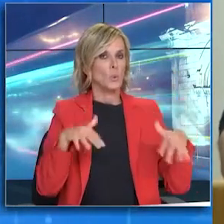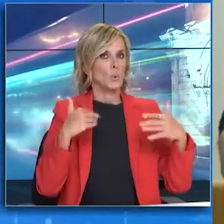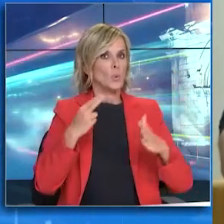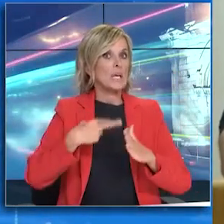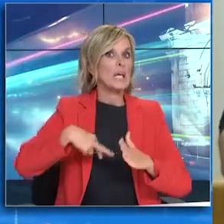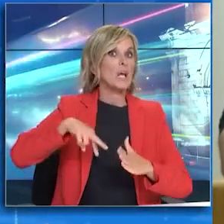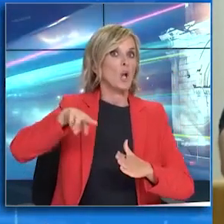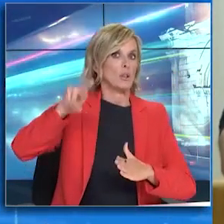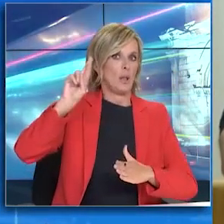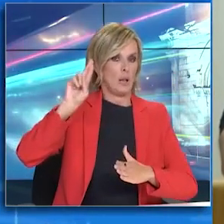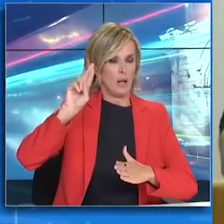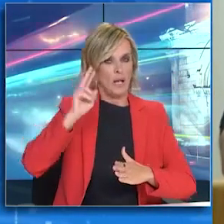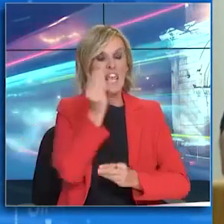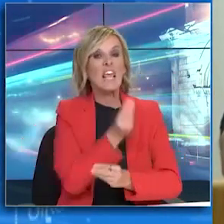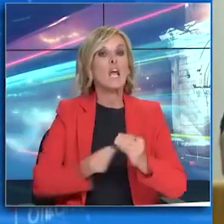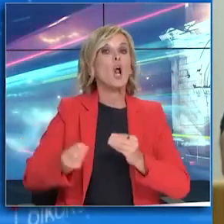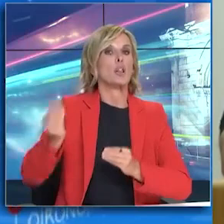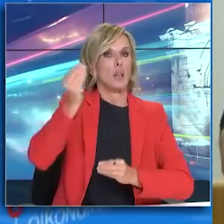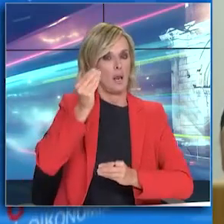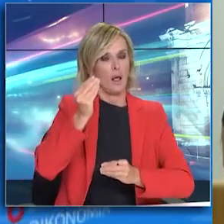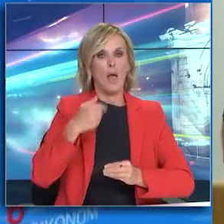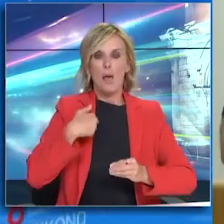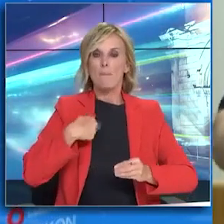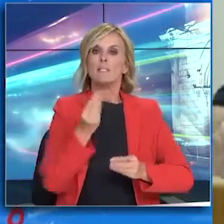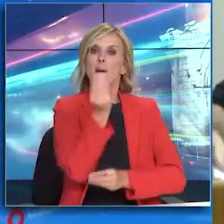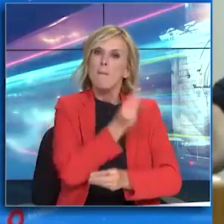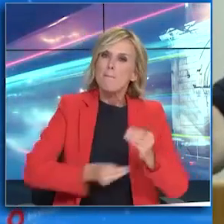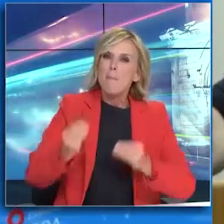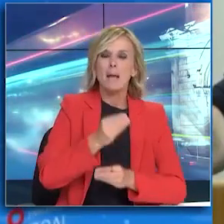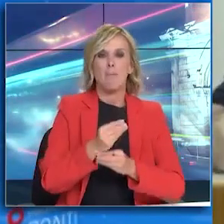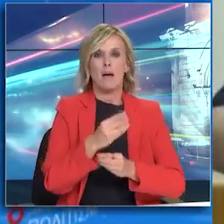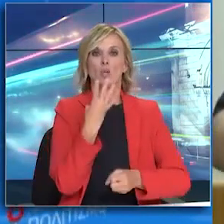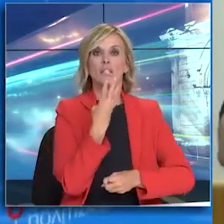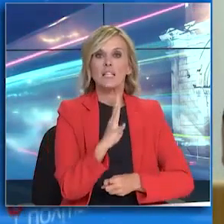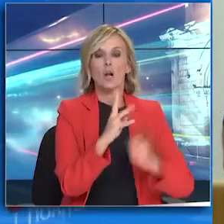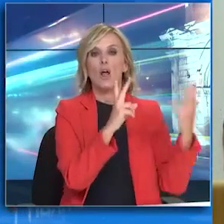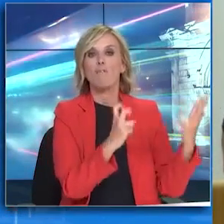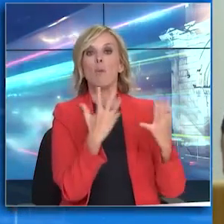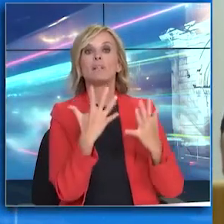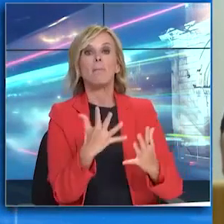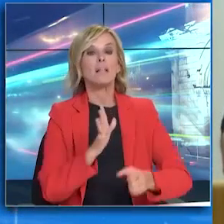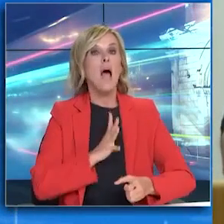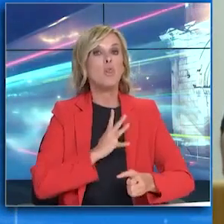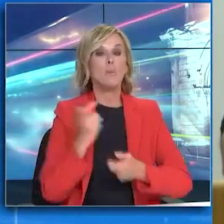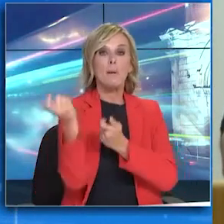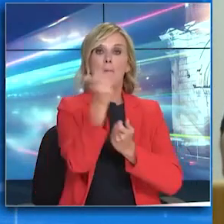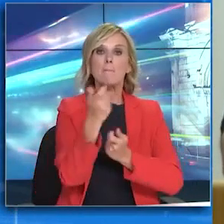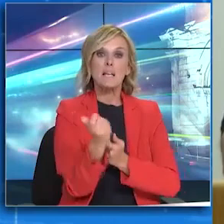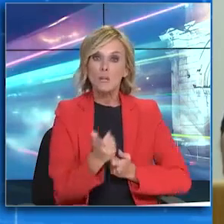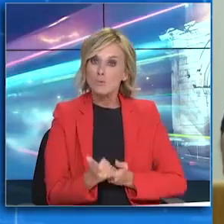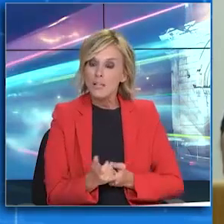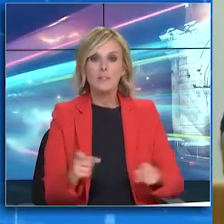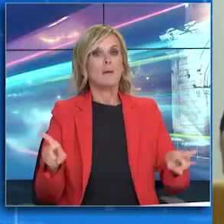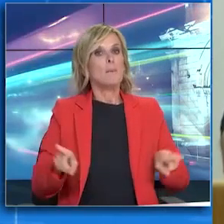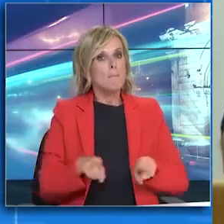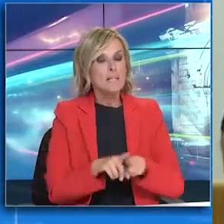εξαιρετικά δύσκολη. Έχουμε ενισχύσει τις δυνάμεις και αυτή τη στιγμή επιχειρούν 475 πυροσβέστες μαζί με 35 ομάδες